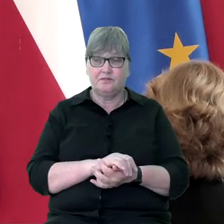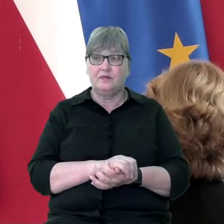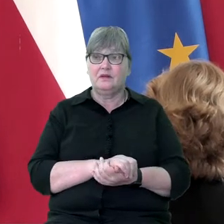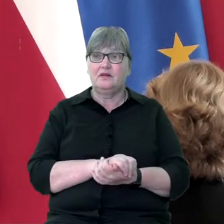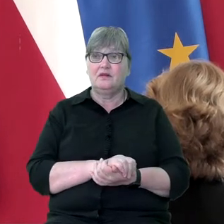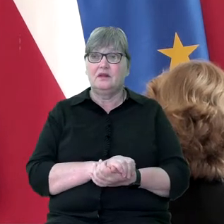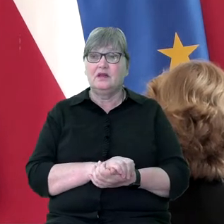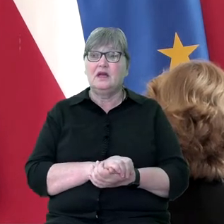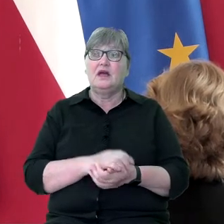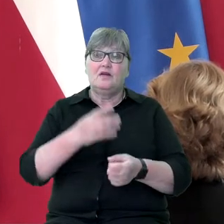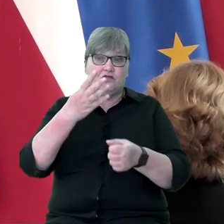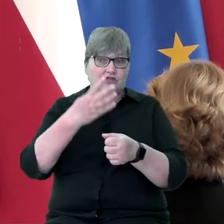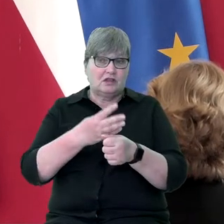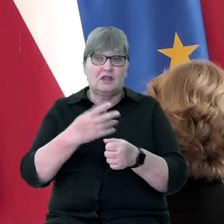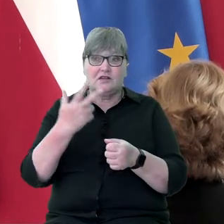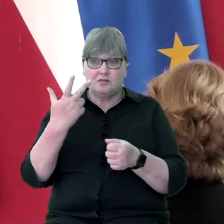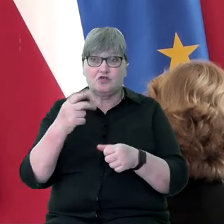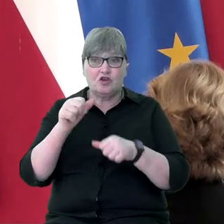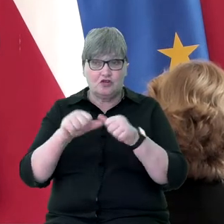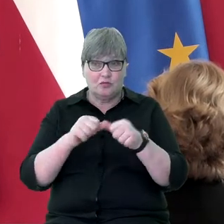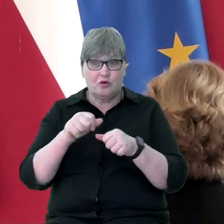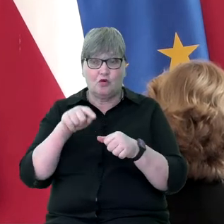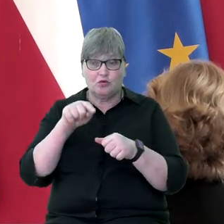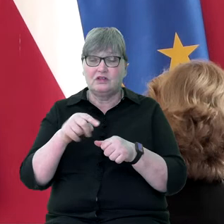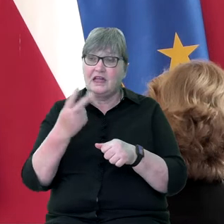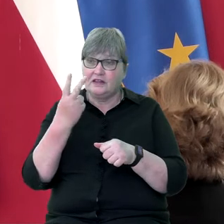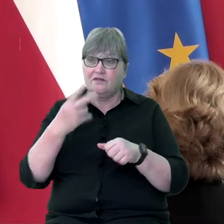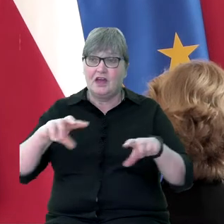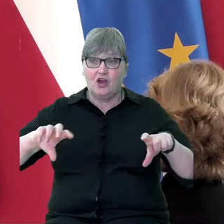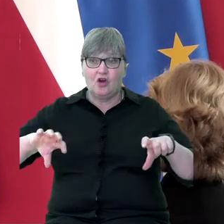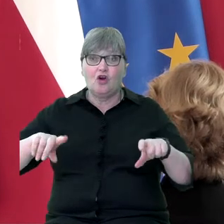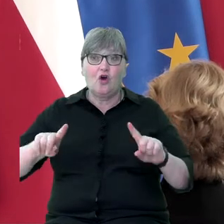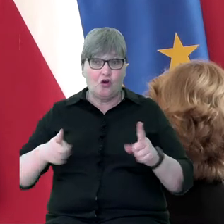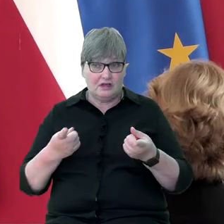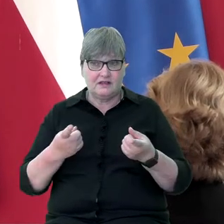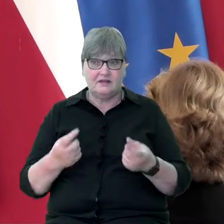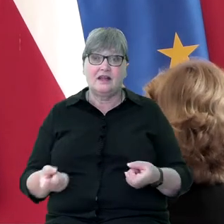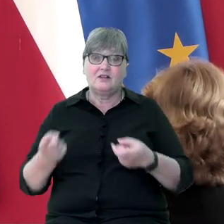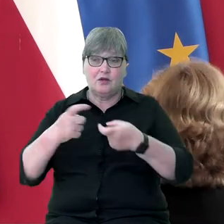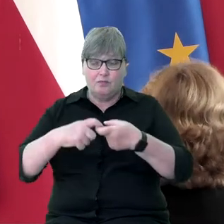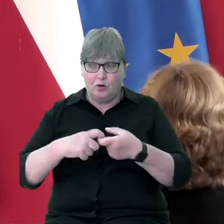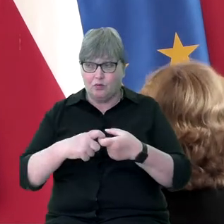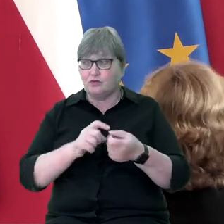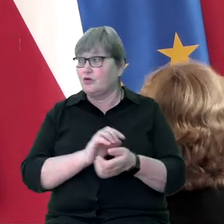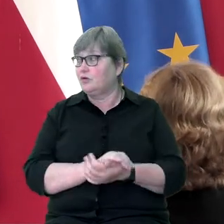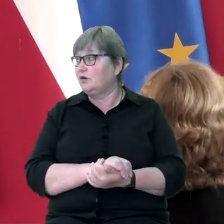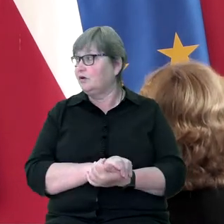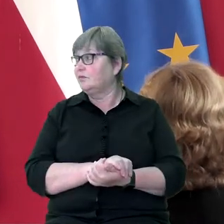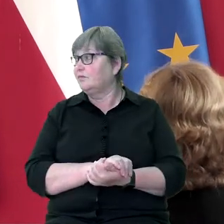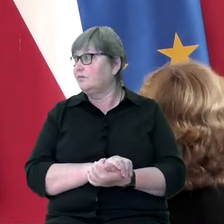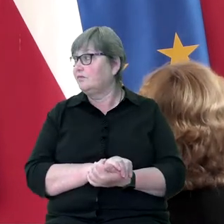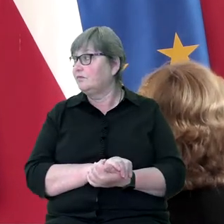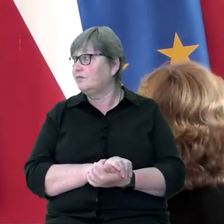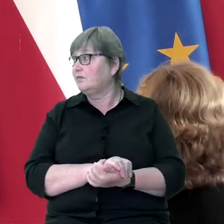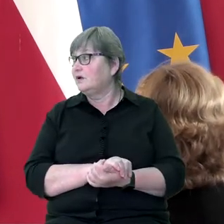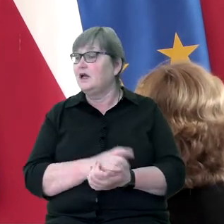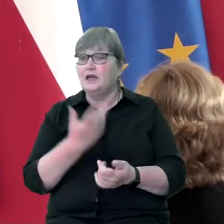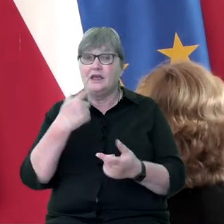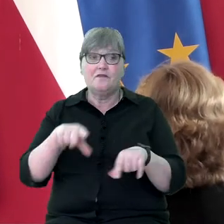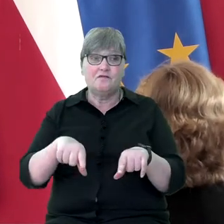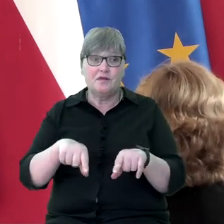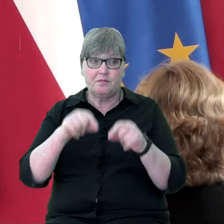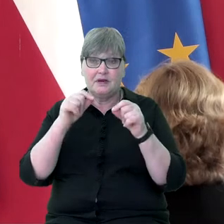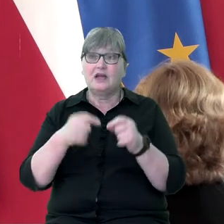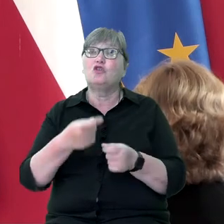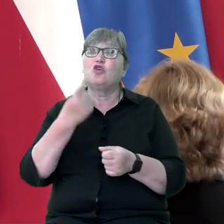w 1943 roku i te aparaty zostały scalone. To się dokonało w połowie 1943 roku. No i wyłoniony został wtedy